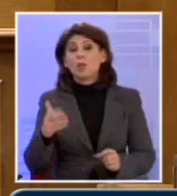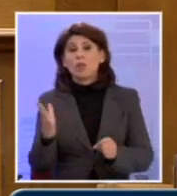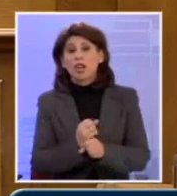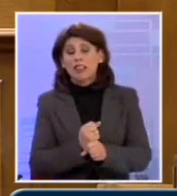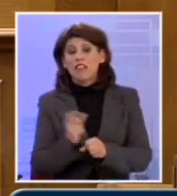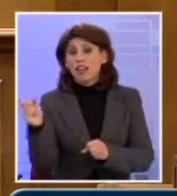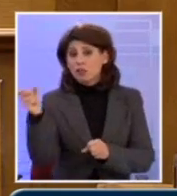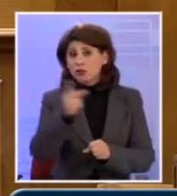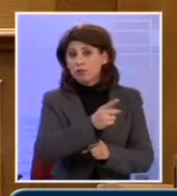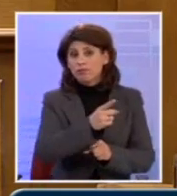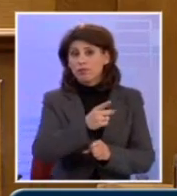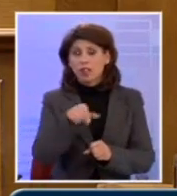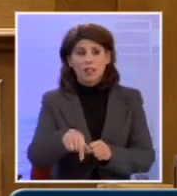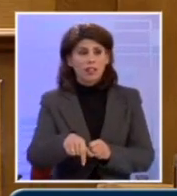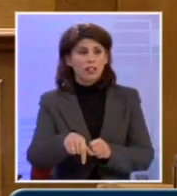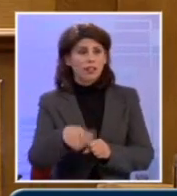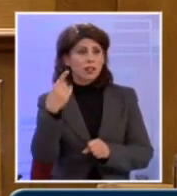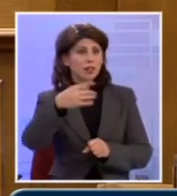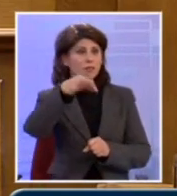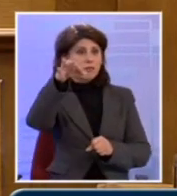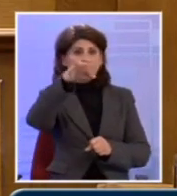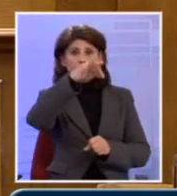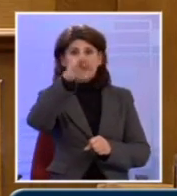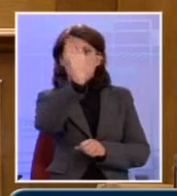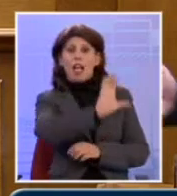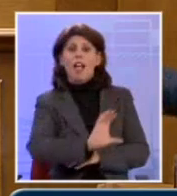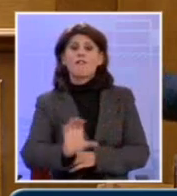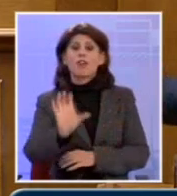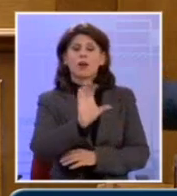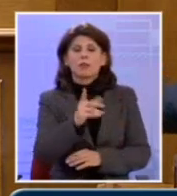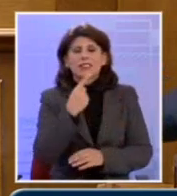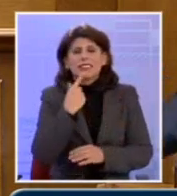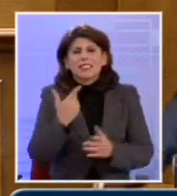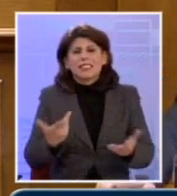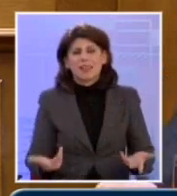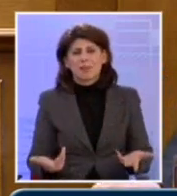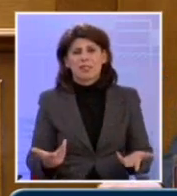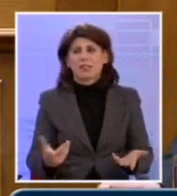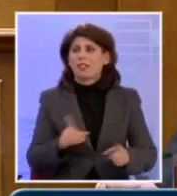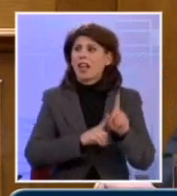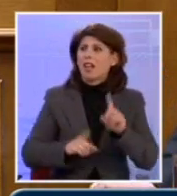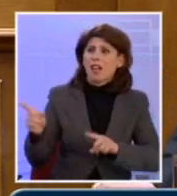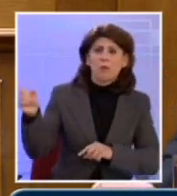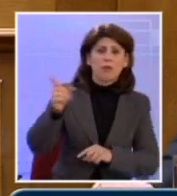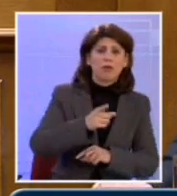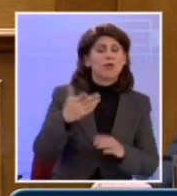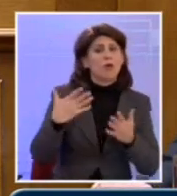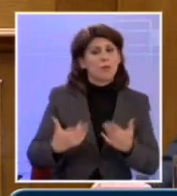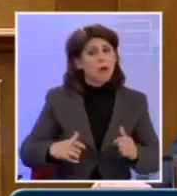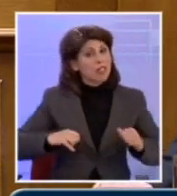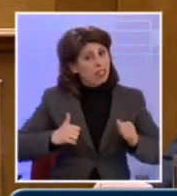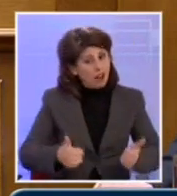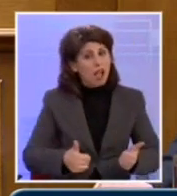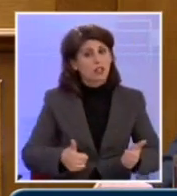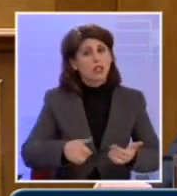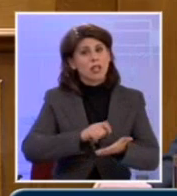κατορθώνει είναι να εκθέτει την Ευρώπη. Τι άλλο να πει κανείς για κάποιους που έχουν το θράσος